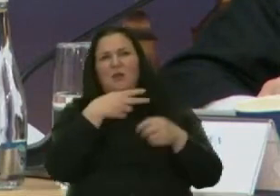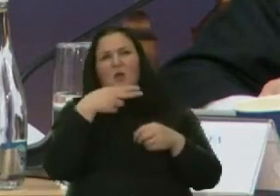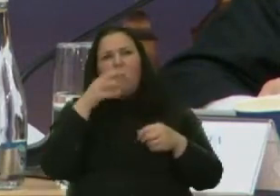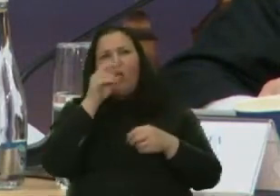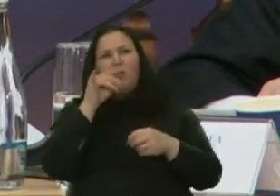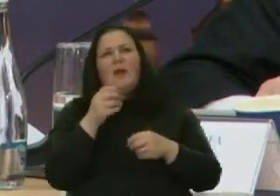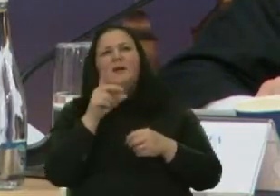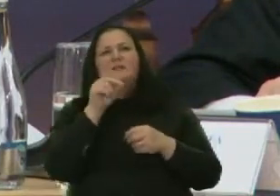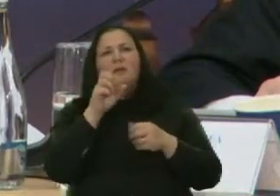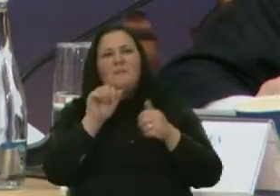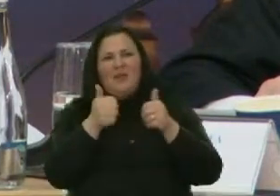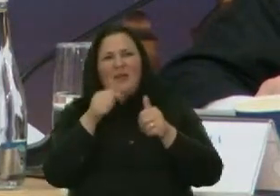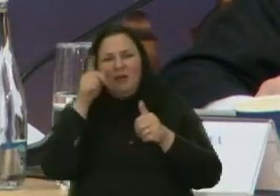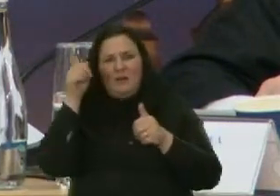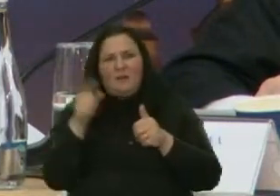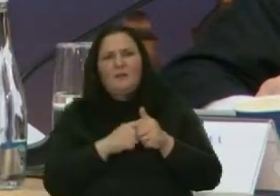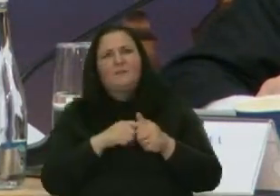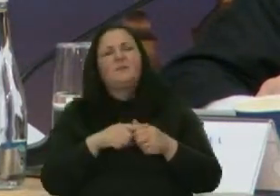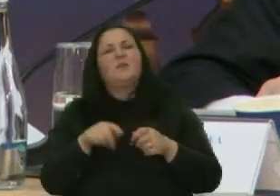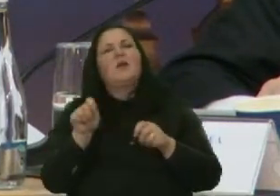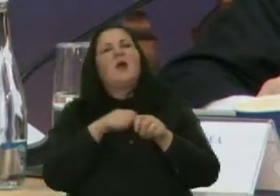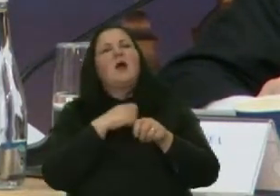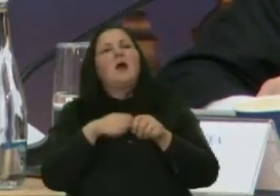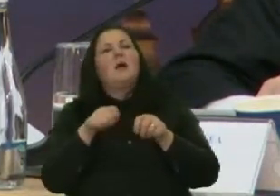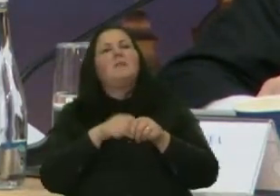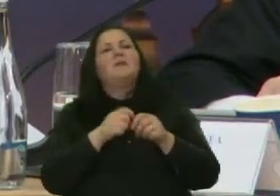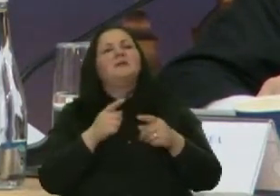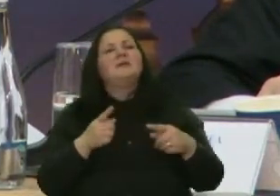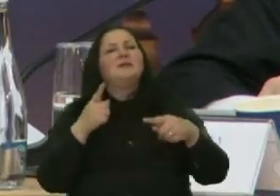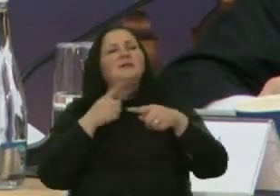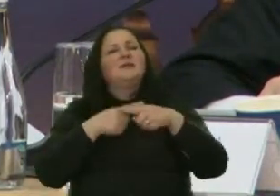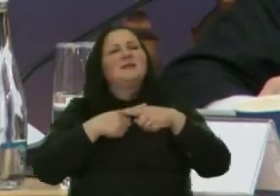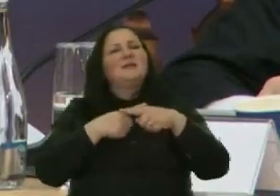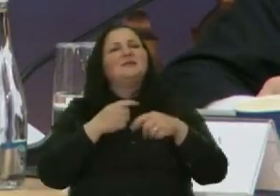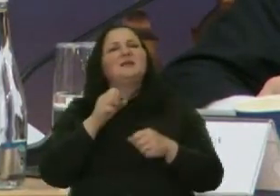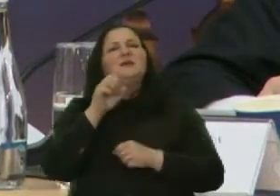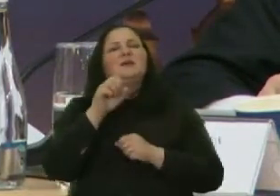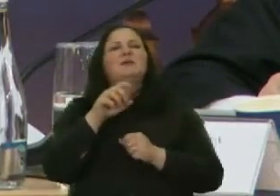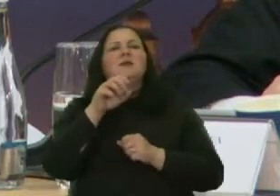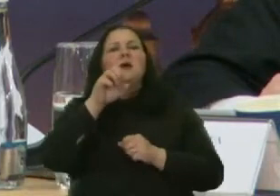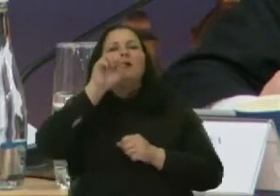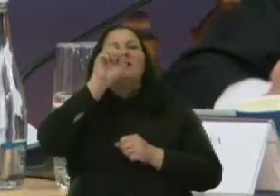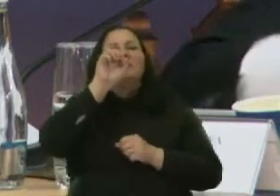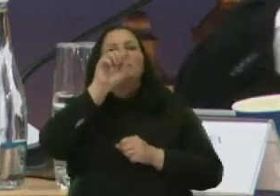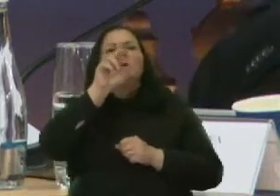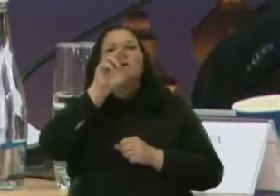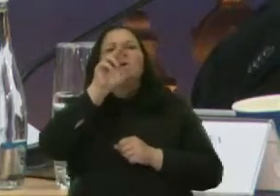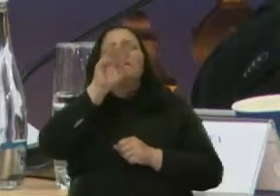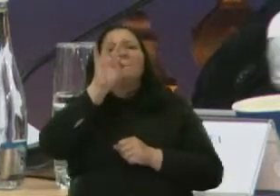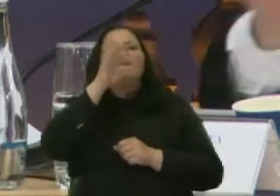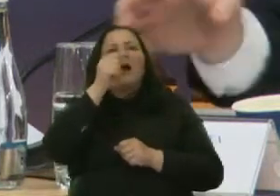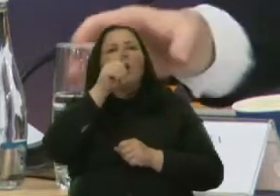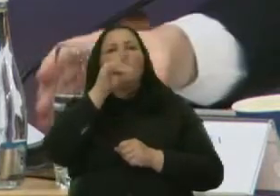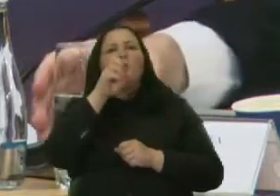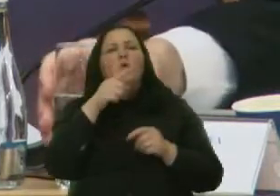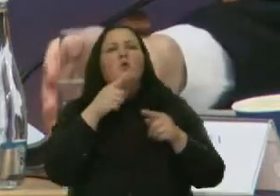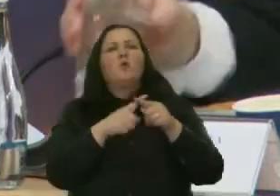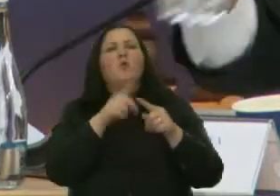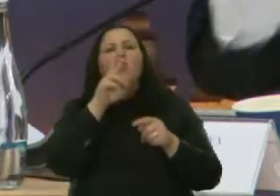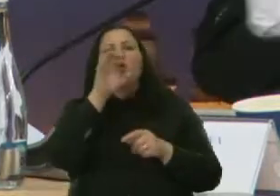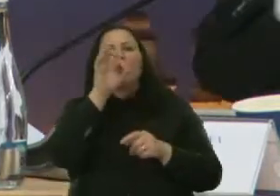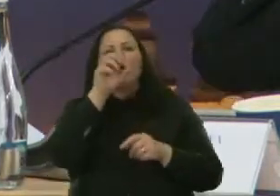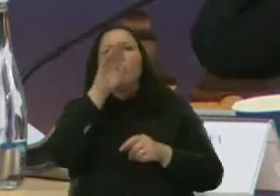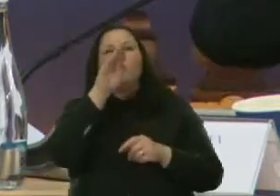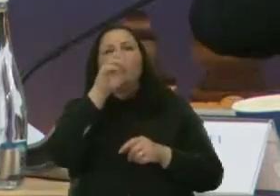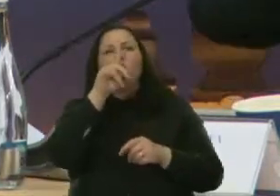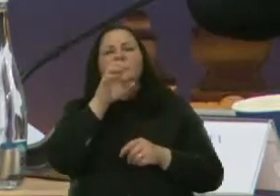nostru amenajarea temporară a intersecției borhanci Fagului romul radea Prin semaforizare ce ne au spus cei de la poliție rutieră plus